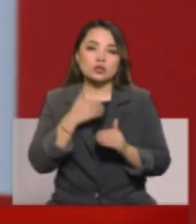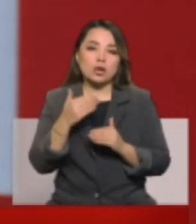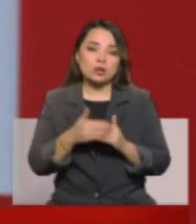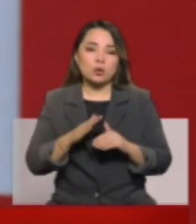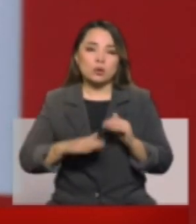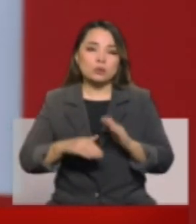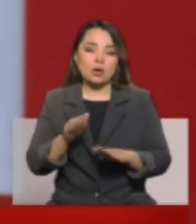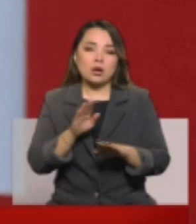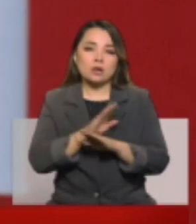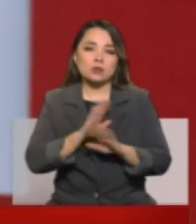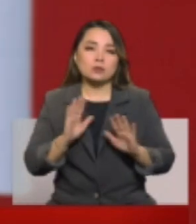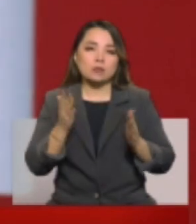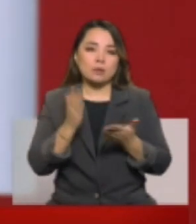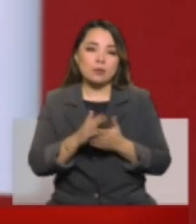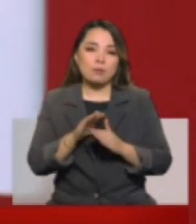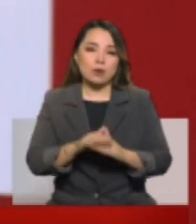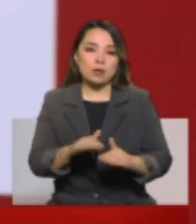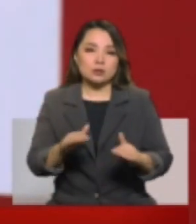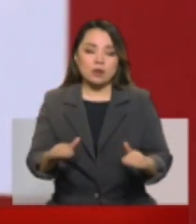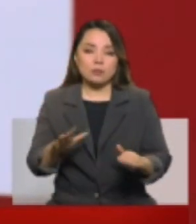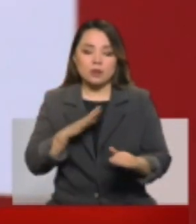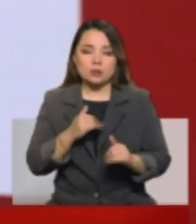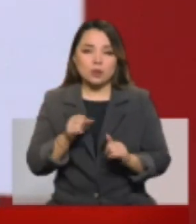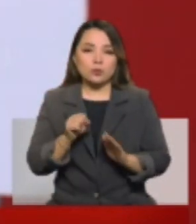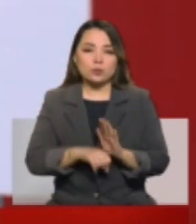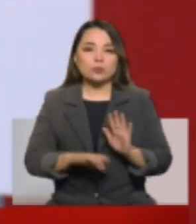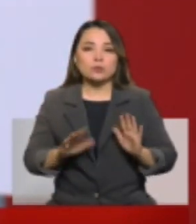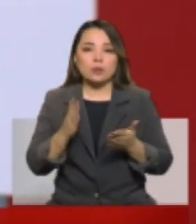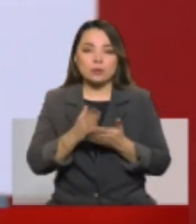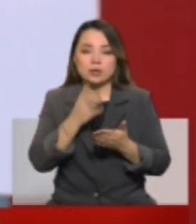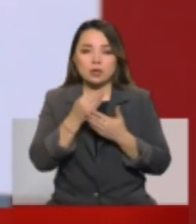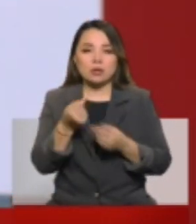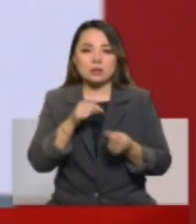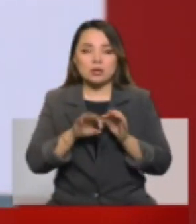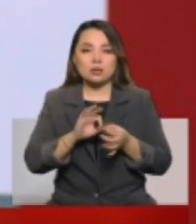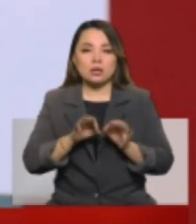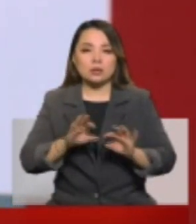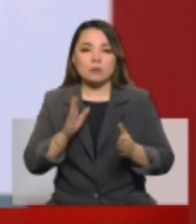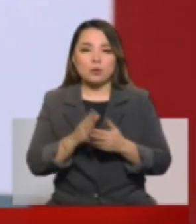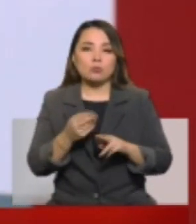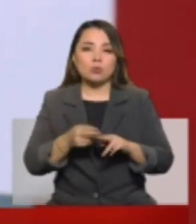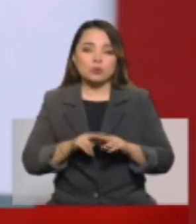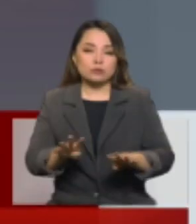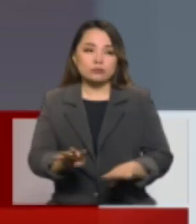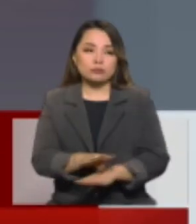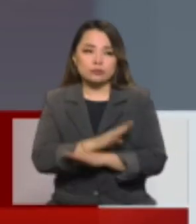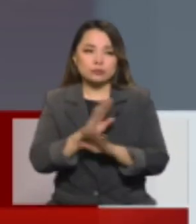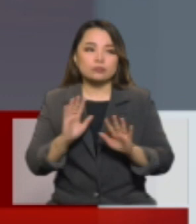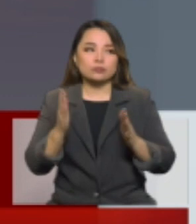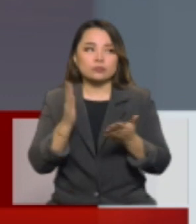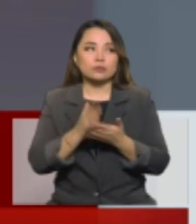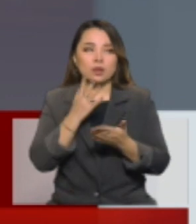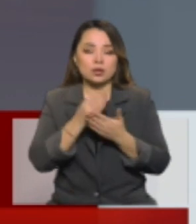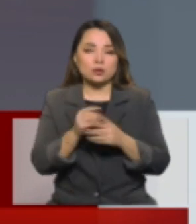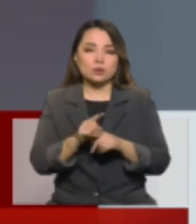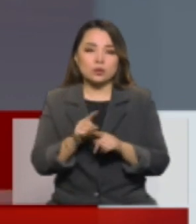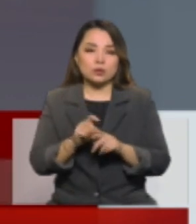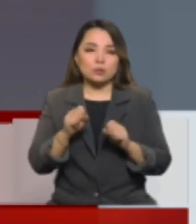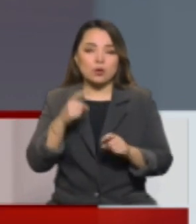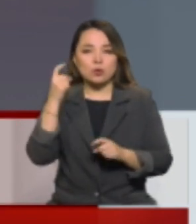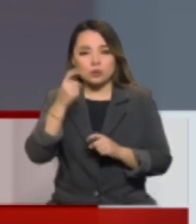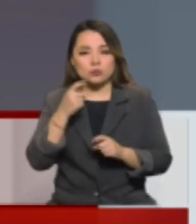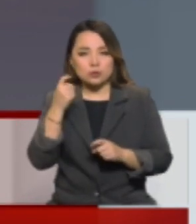жақындарының қолынан қаза тапқан. Балалар омбудсменінің келесі сөзін сөзбе-сөз оқиын. Мұндай жан түршігерлік жағдайлардың дені